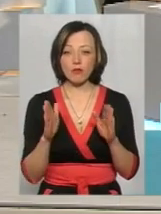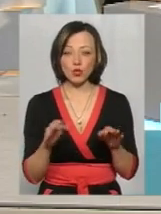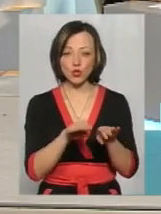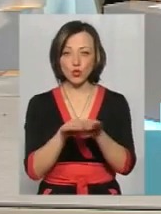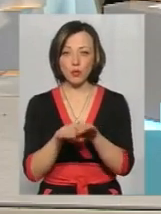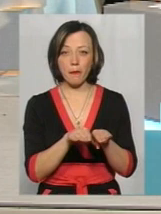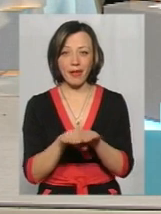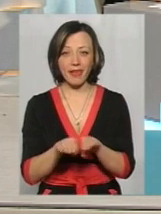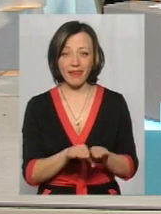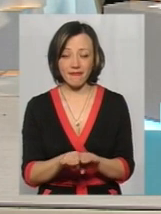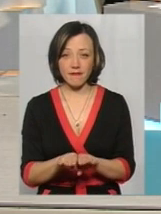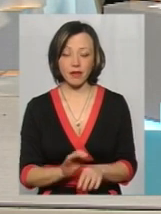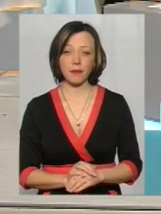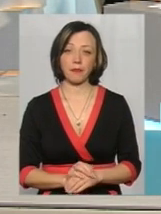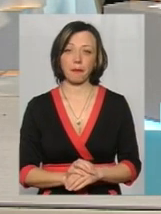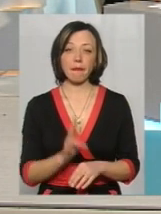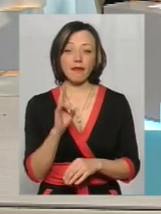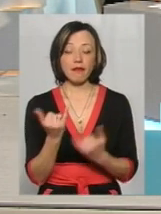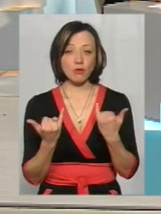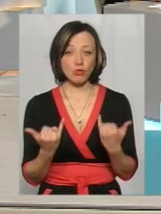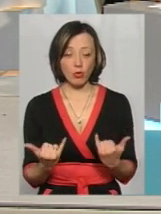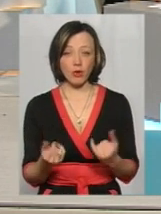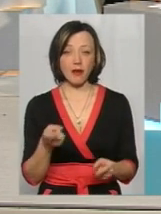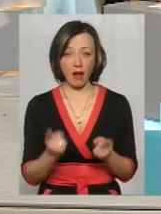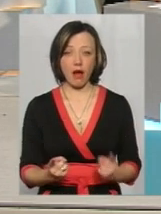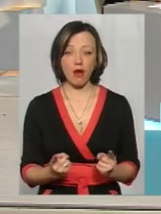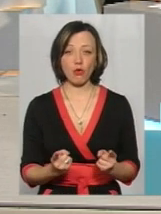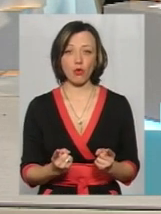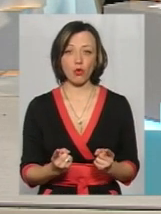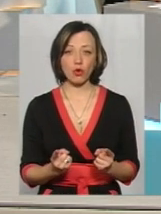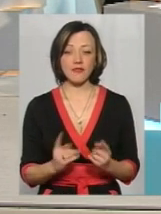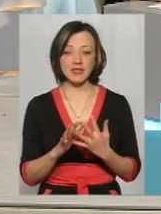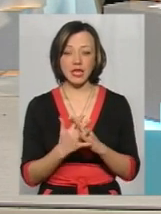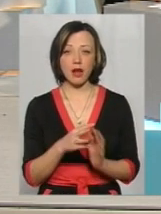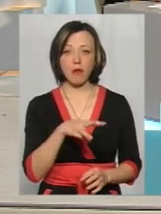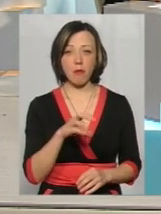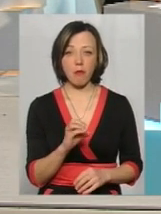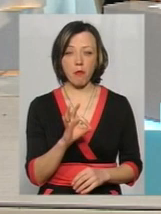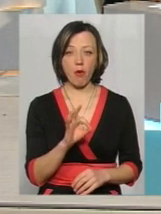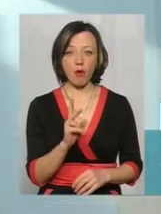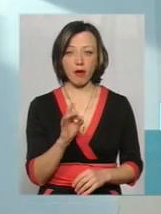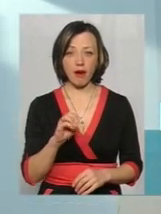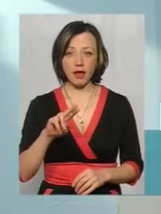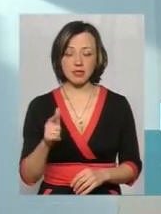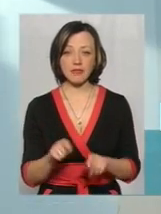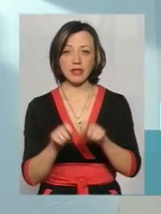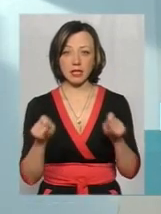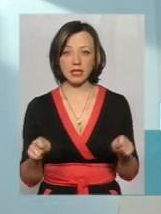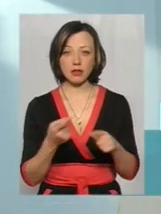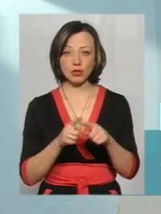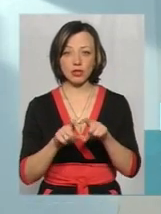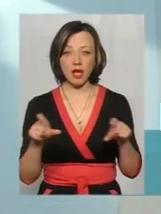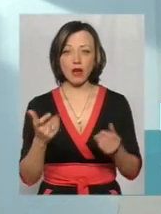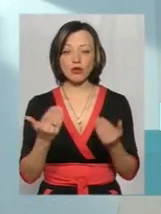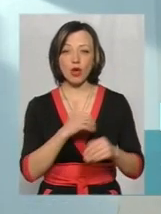ступенів. На сьогодні, реально, в селі Мокрець можна відкрити ще одну школу, якщо цього захоче